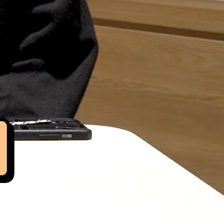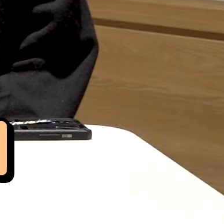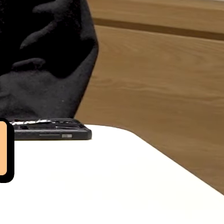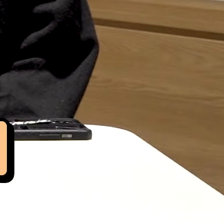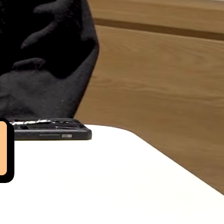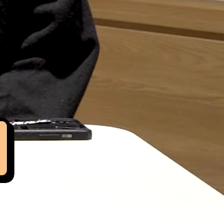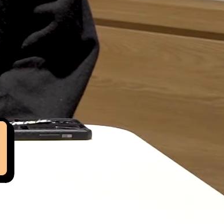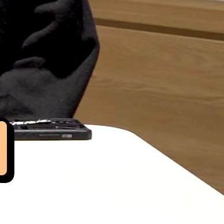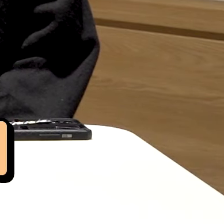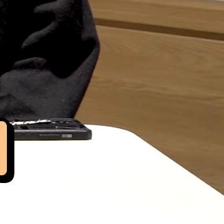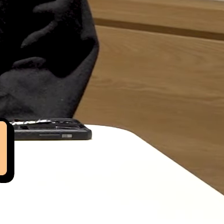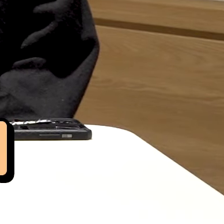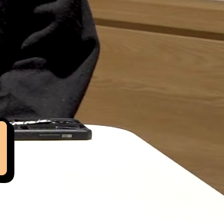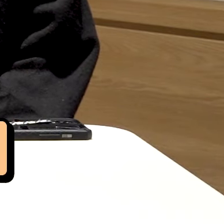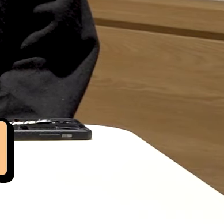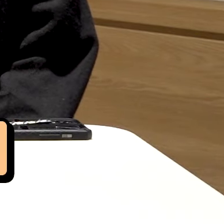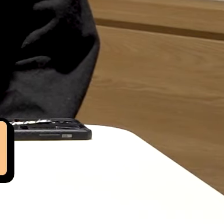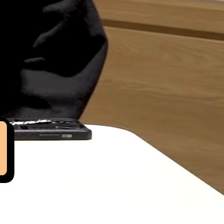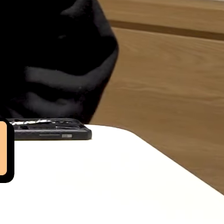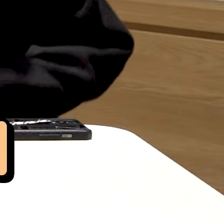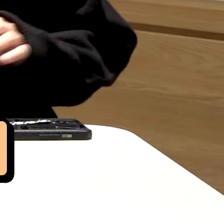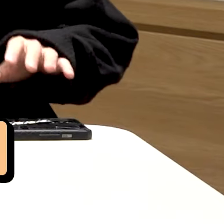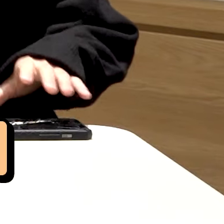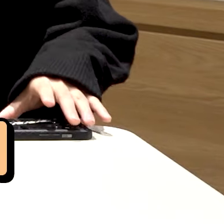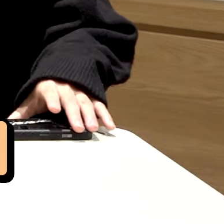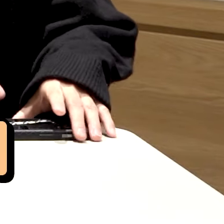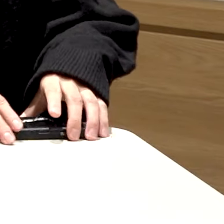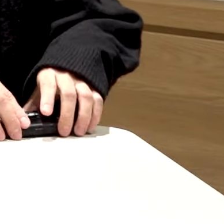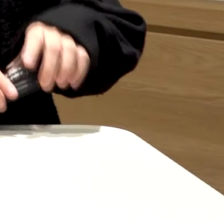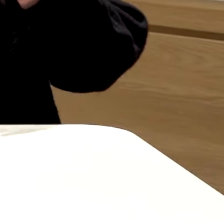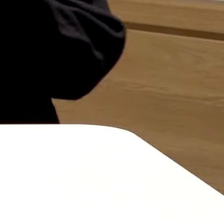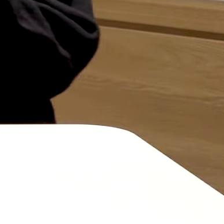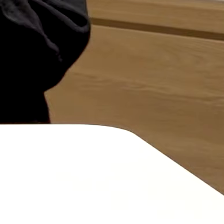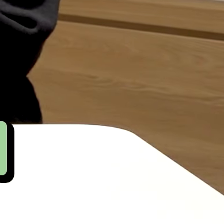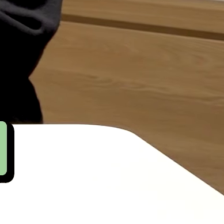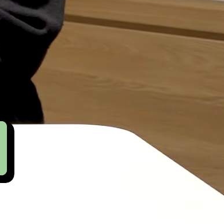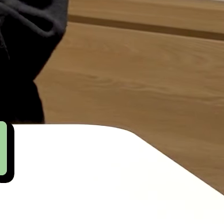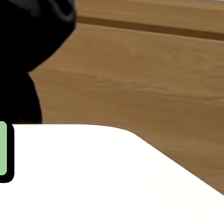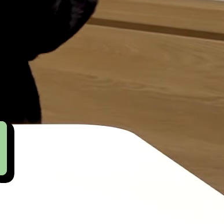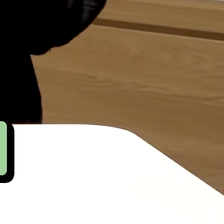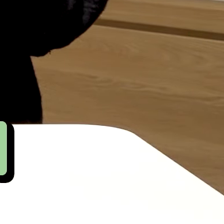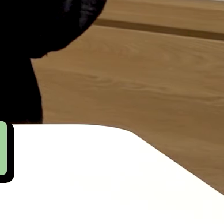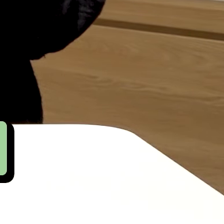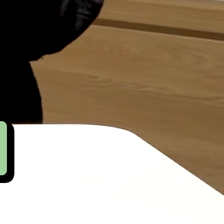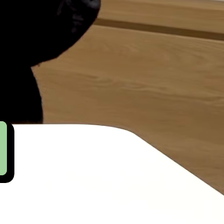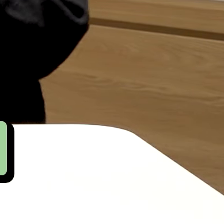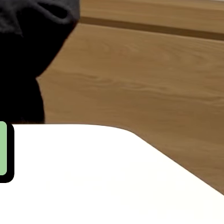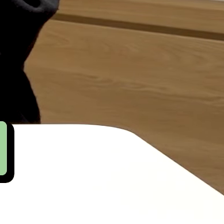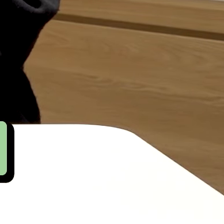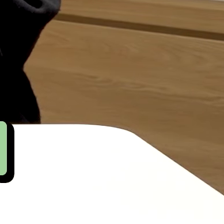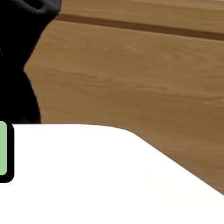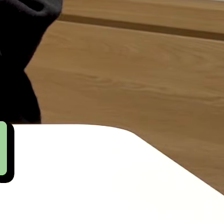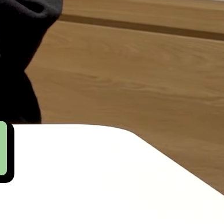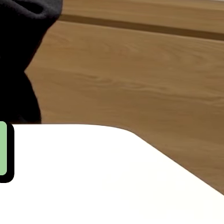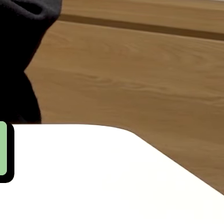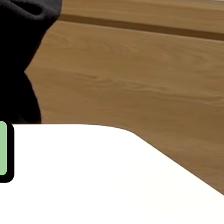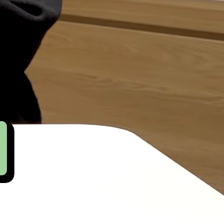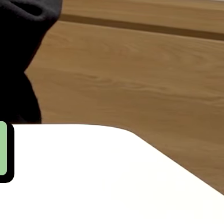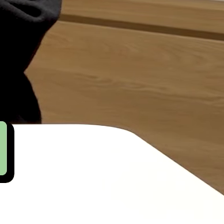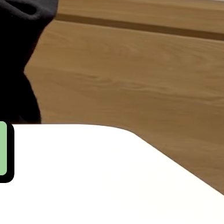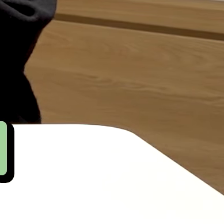시각장애인 이거 주식 그래프 보는 거 되게 재밌어요. 한번 볼까요? 한번. 네. 이제 이 주식이 1년간